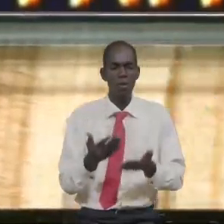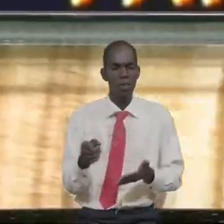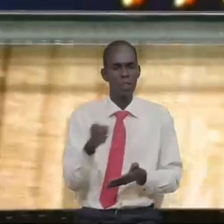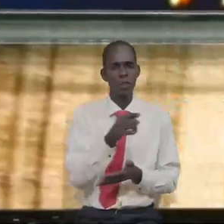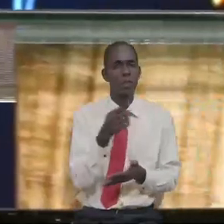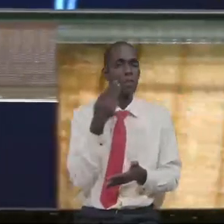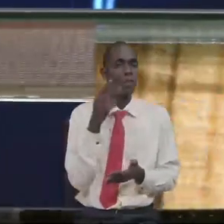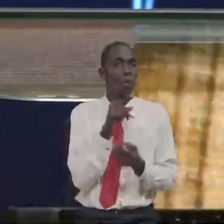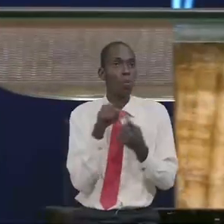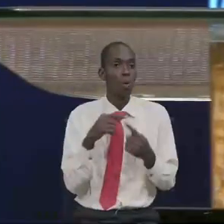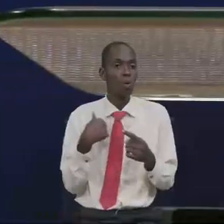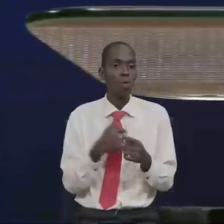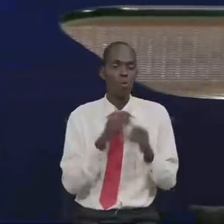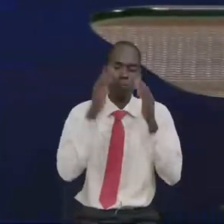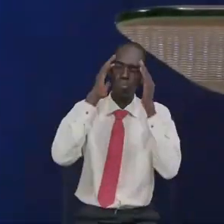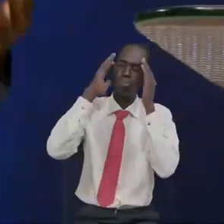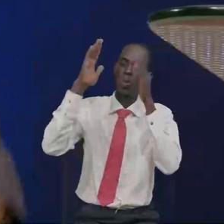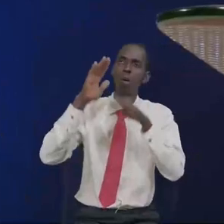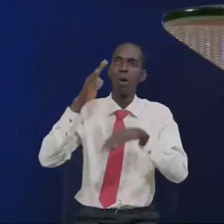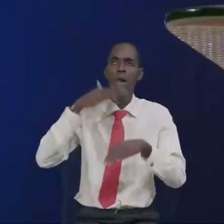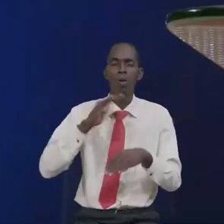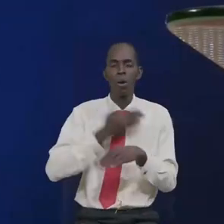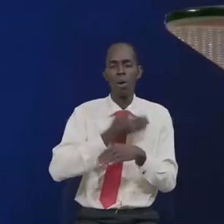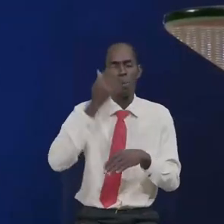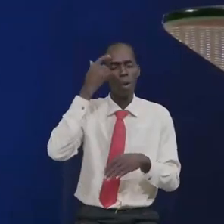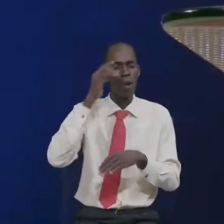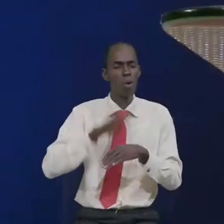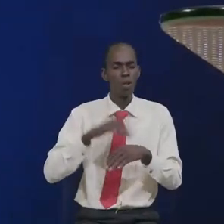Lorsque nous braquons notre